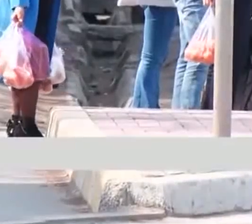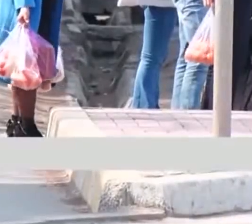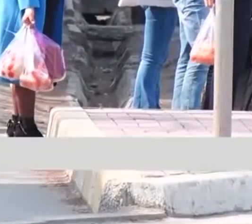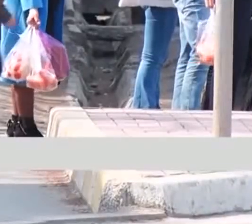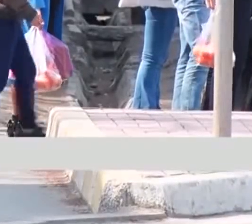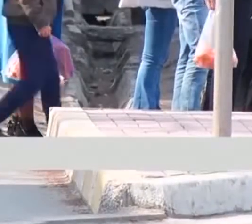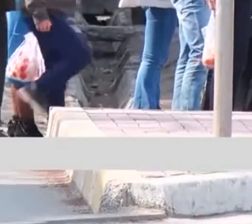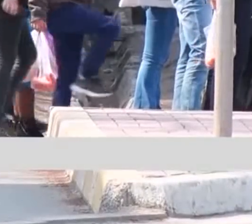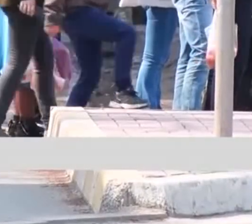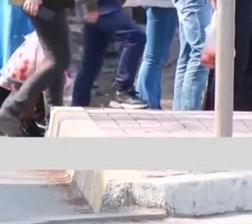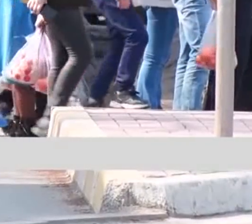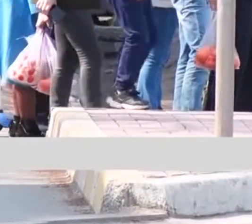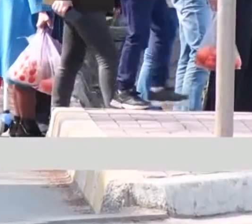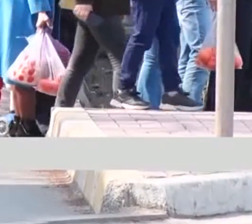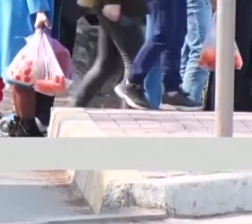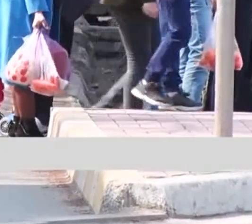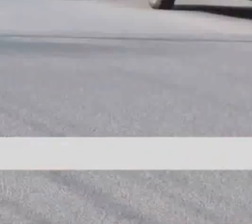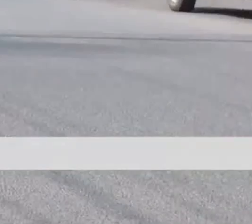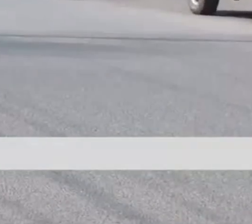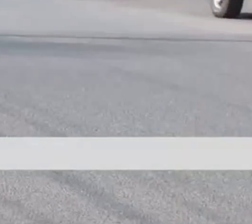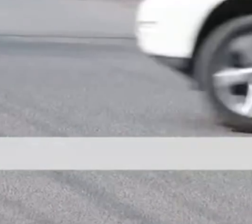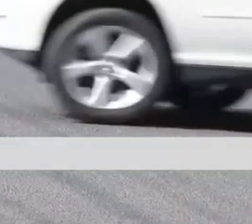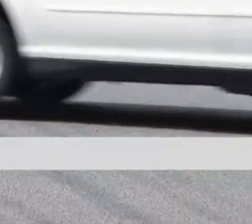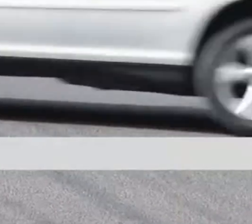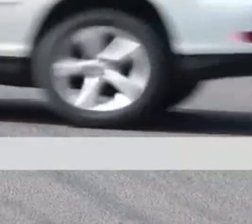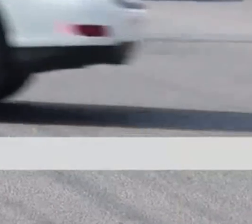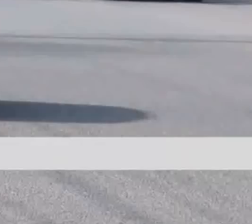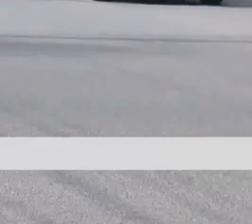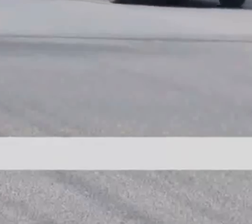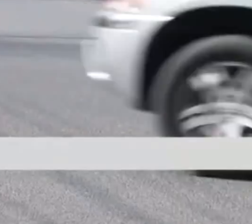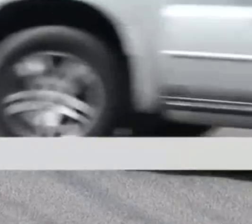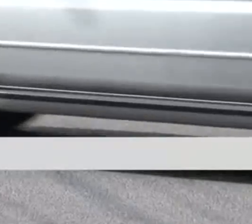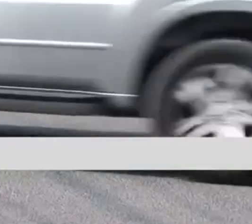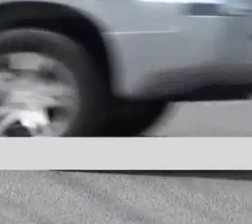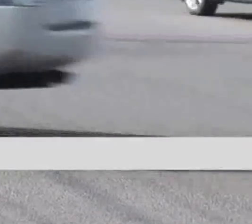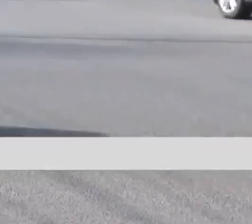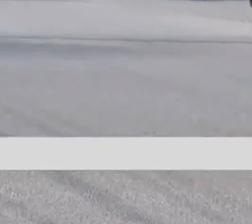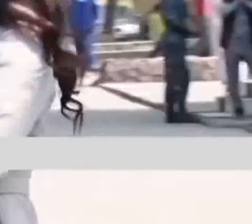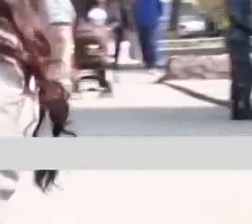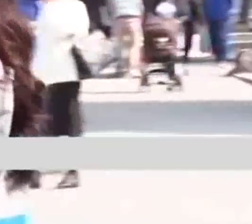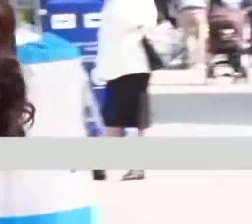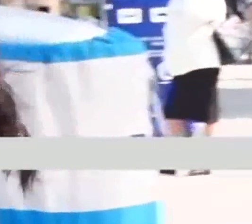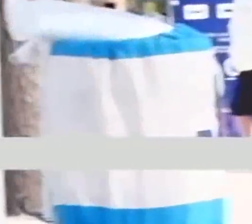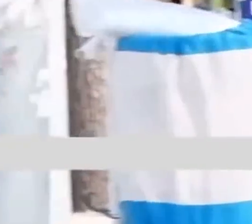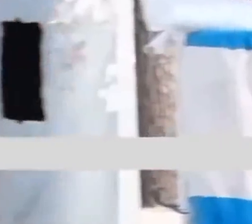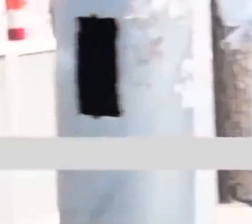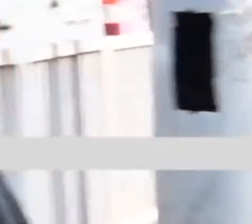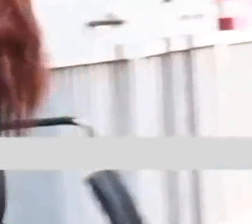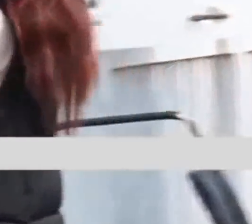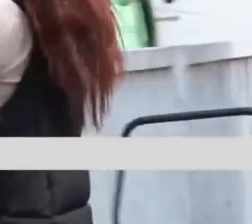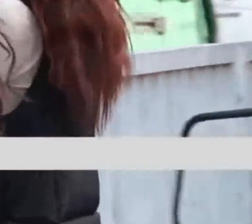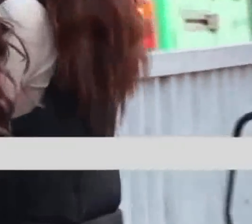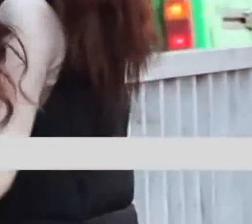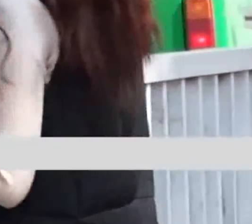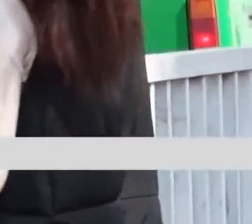учурда сөзсүз түрдө колду самындап жууп антисептик колдонгон туура. Эгерде маска нымдалышып же кирдеп кетсе аны ыргытып ордуна